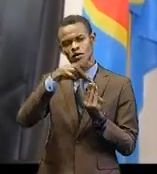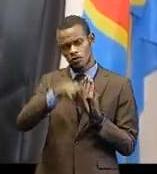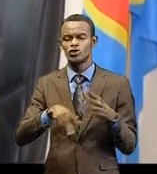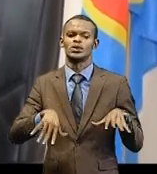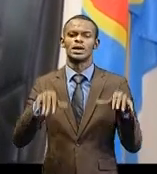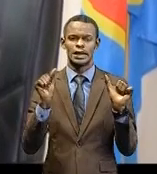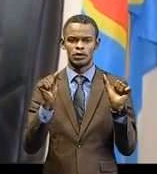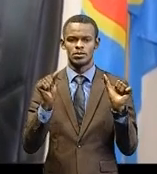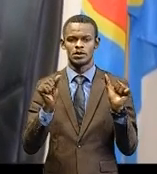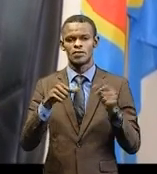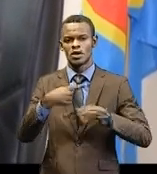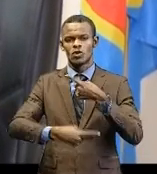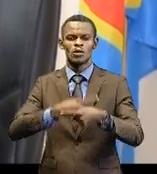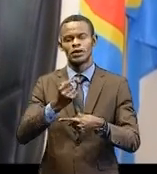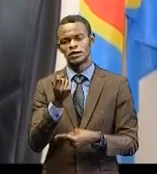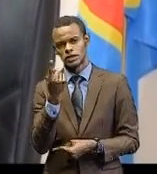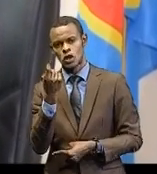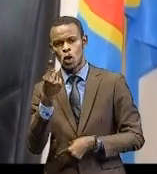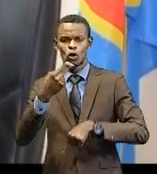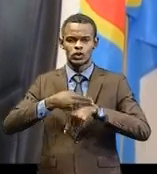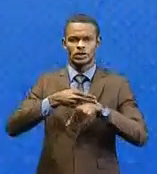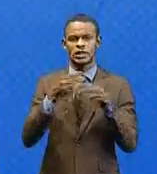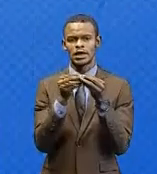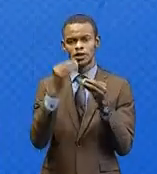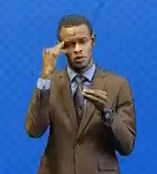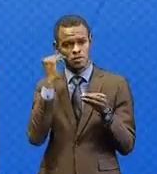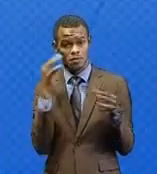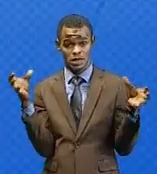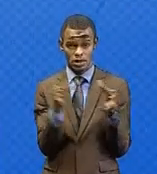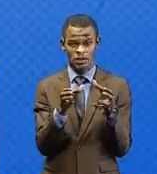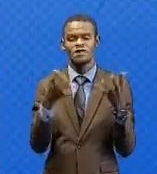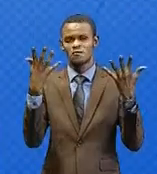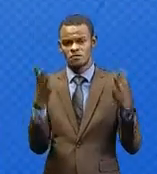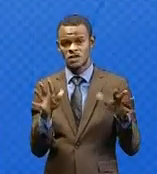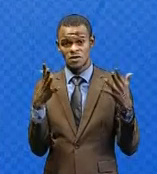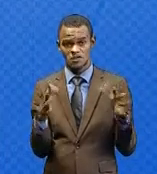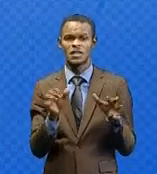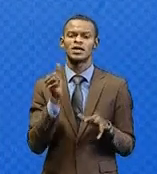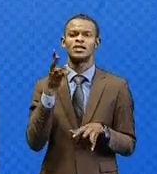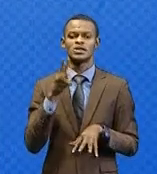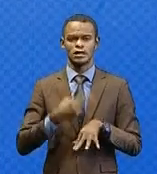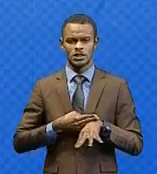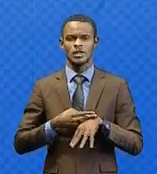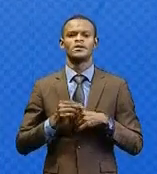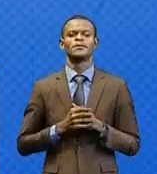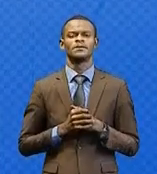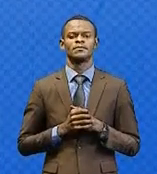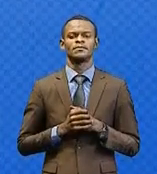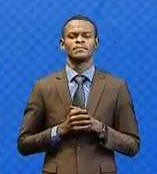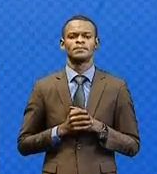adopté. Commencé à 11h, la réunion du Conseil des ministres a pris fin à 16h40.